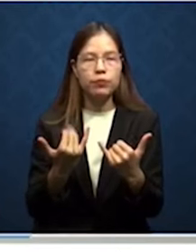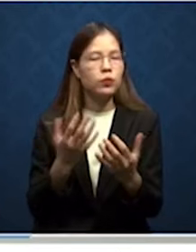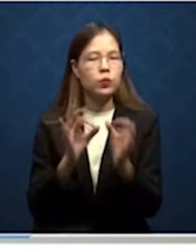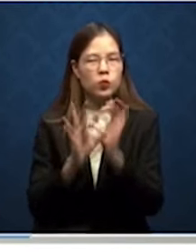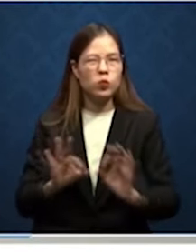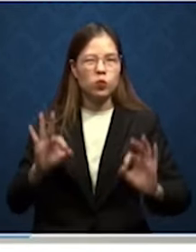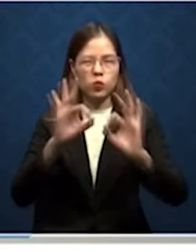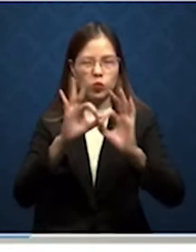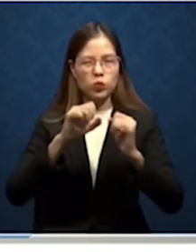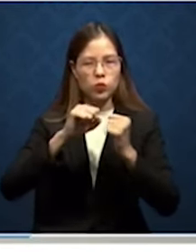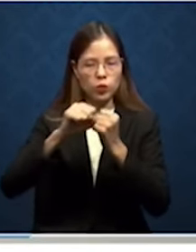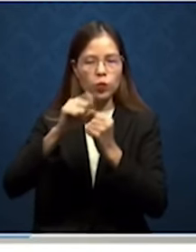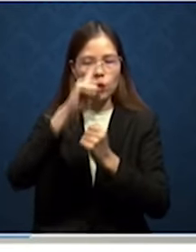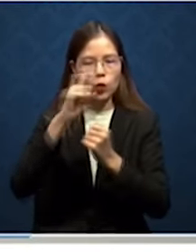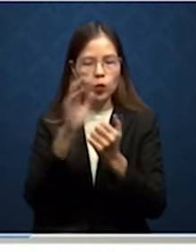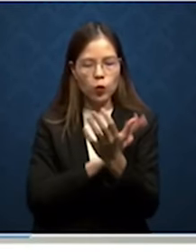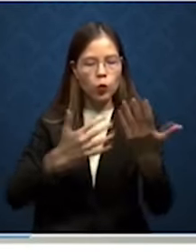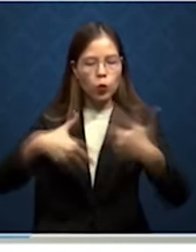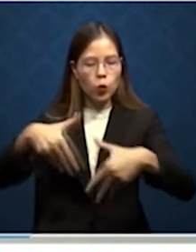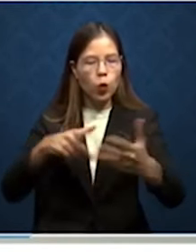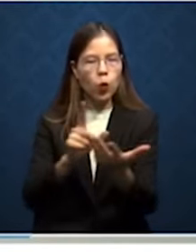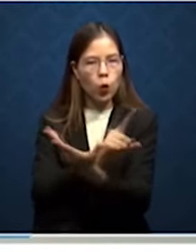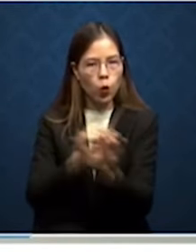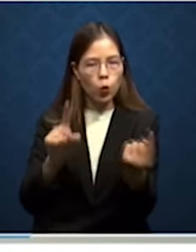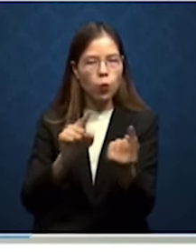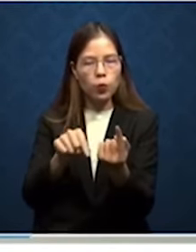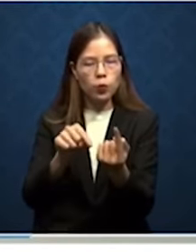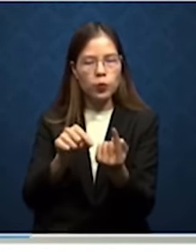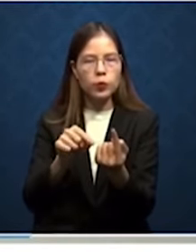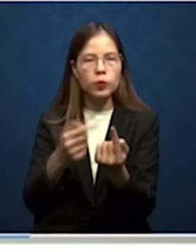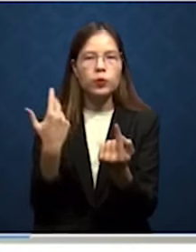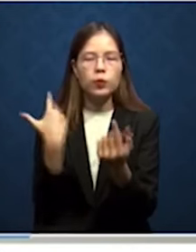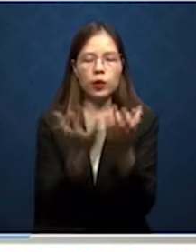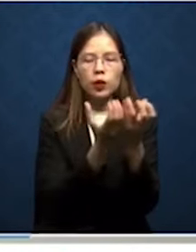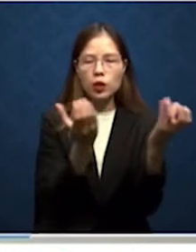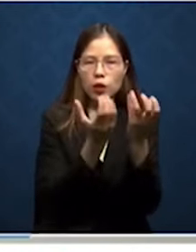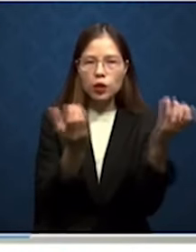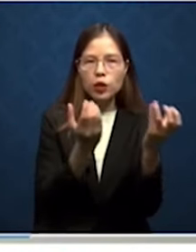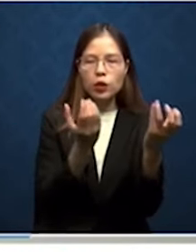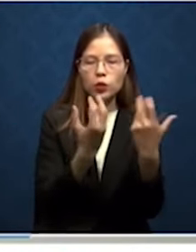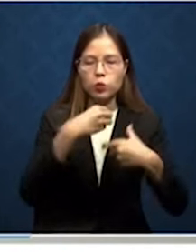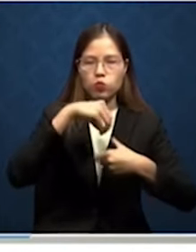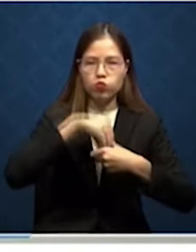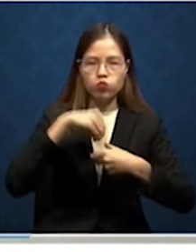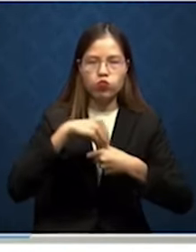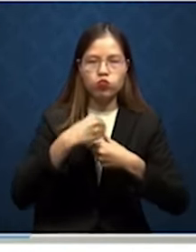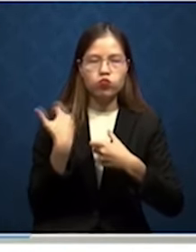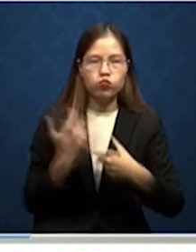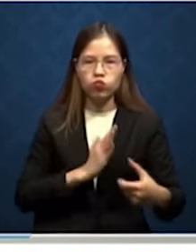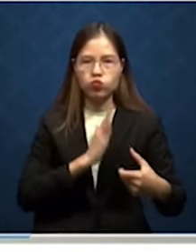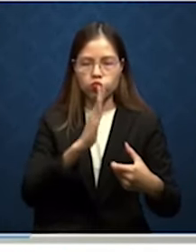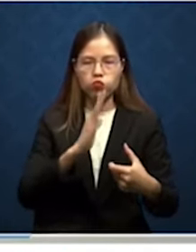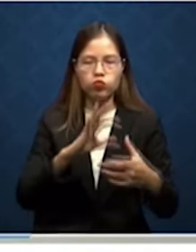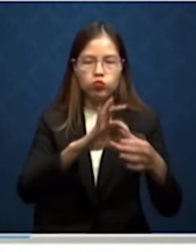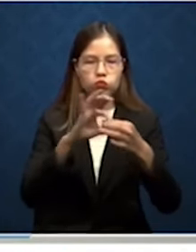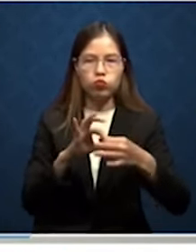าสังคมไทยเดินหน้าไปได้ด้วยสันติวิธีรวมถึงการมีรัฐธรรมนูญแห่งราชอาณาจักรไทยที่เหมาะสมสอดคล้องกับประเทศไทยและคนไ